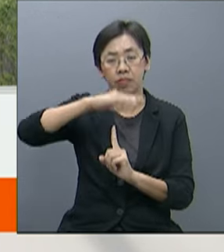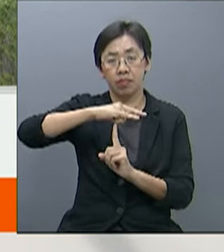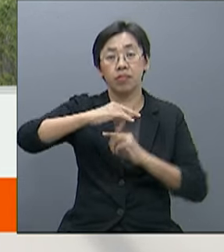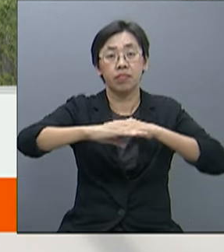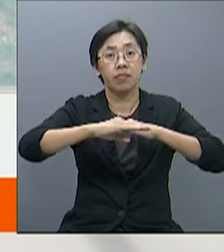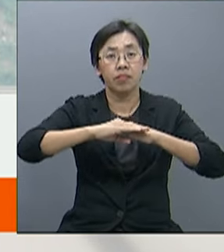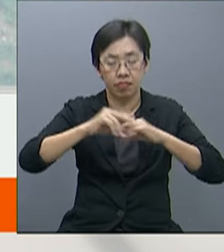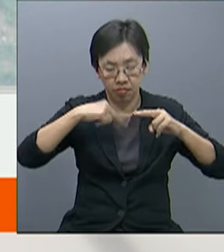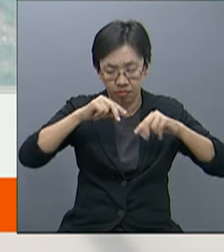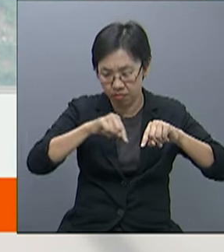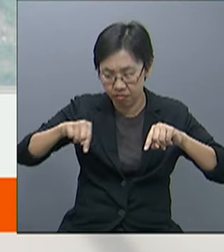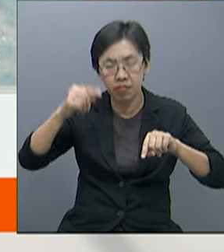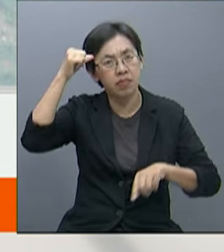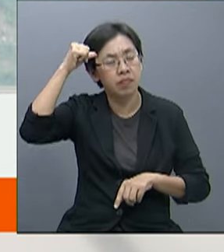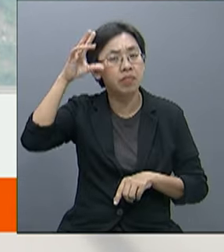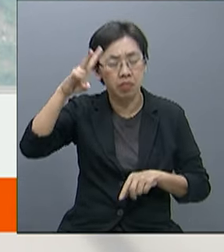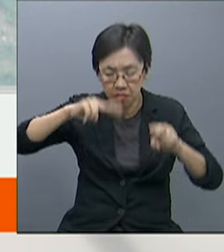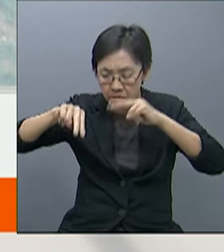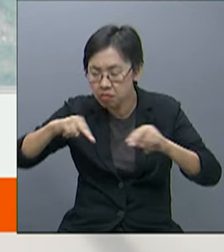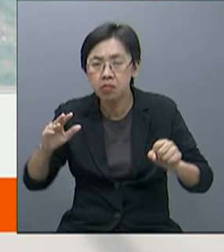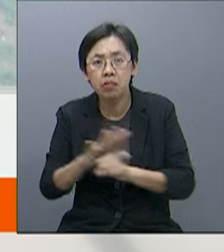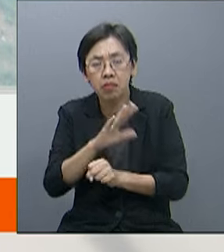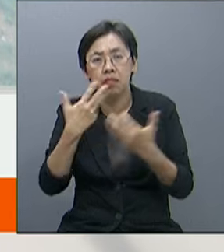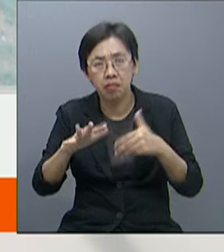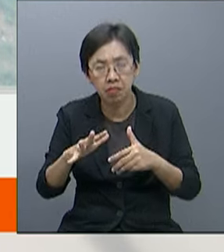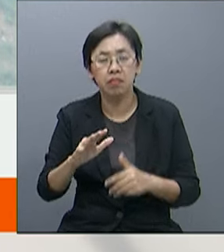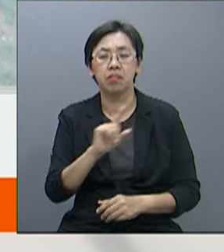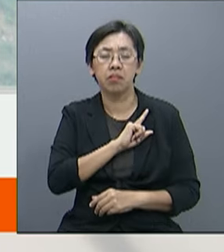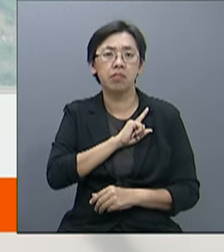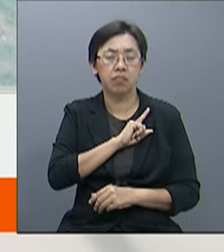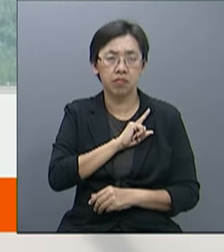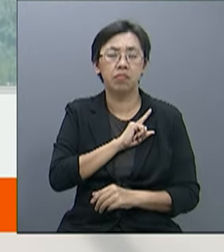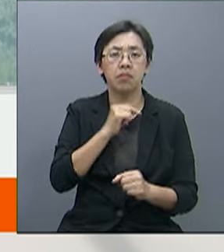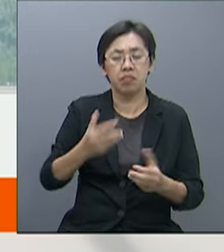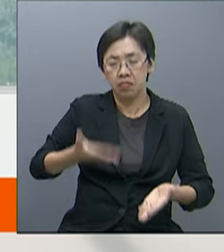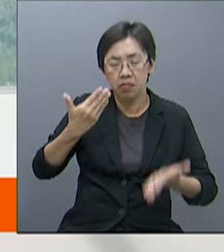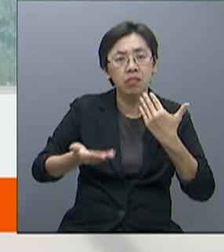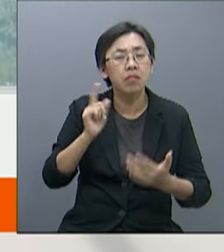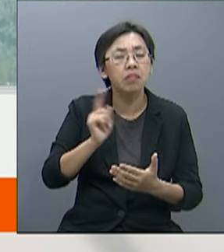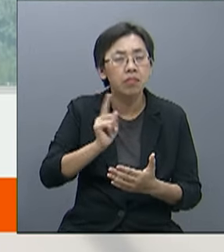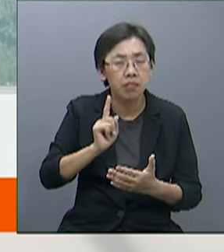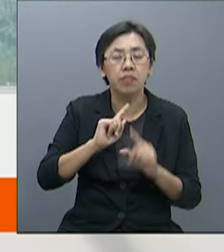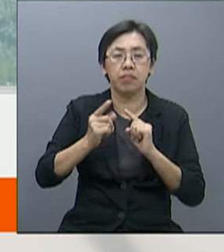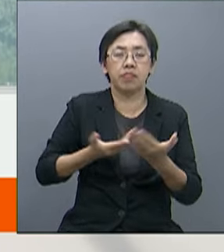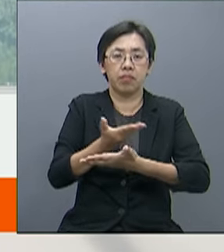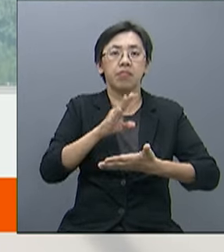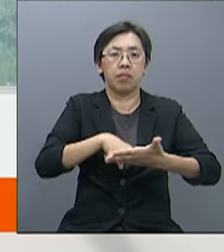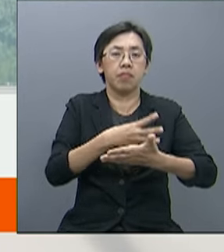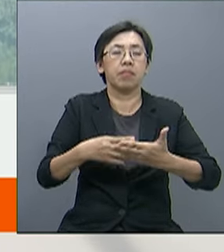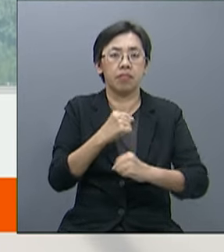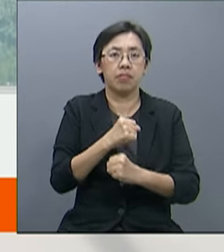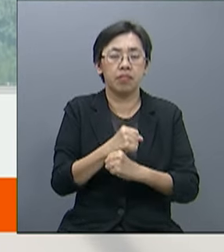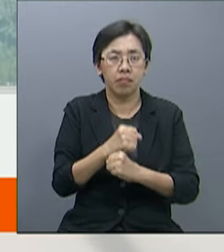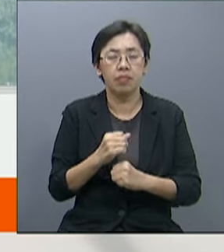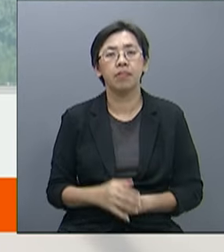ายใน7วันนะครับแล้วก็หลังจากนั้นก็จะให้ส่งแผนมาว่าคุณจะเริ่มรื้อที่ไหนยังไงเมื่อไหร ่ ครับก็เมื่อวานผมก็เ